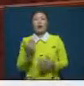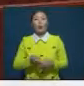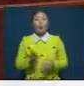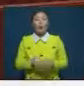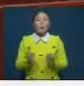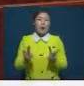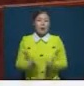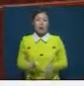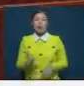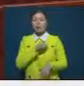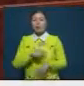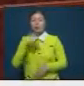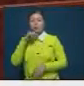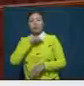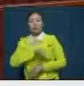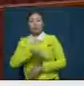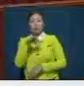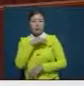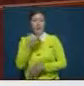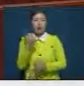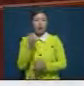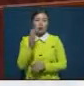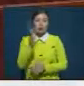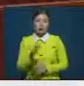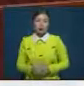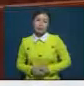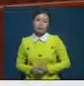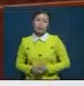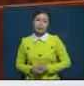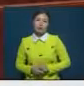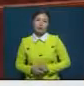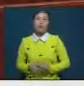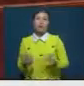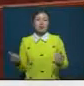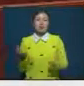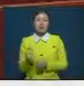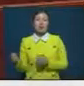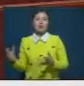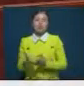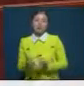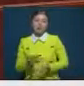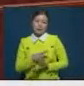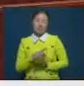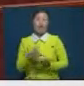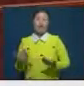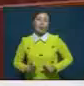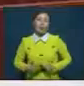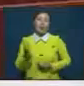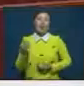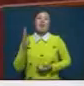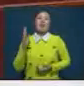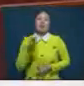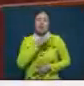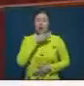мамандықты терең игеретін болсаң, сен жеңіске жетесің. Сіздер оны жеңіске жеттіңіздер. Өмірде алда